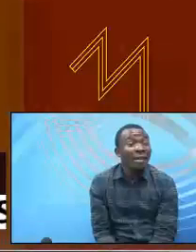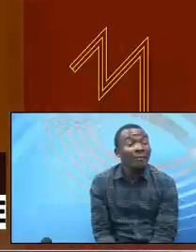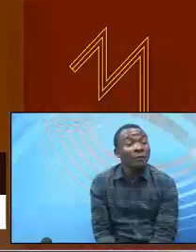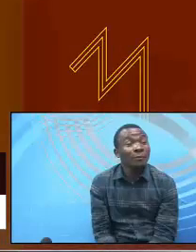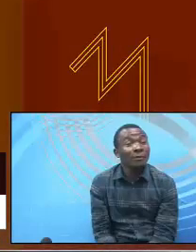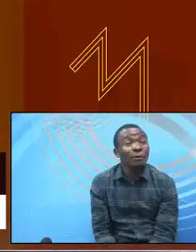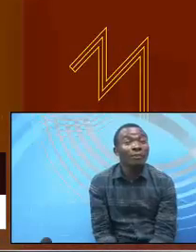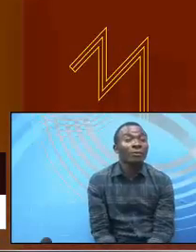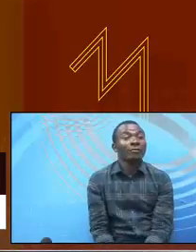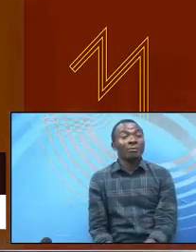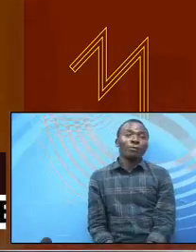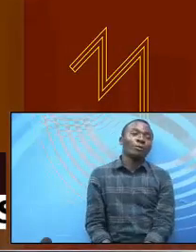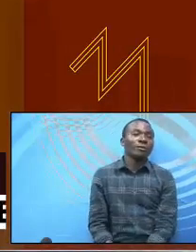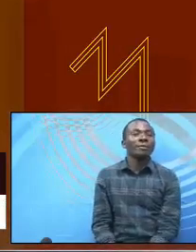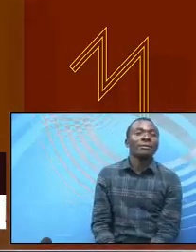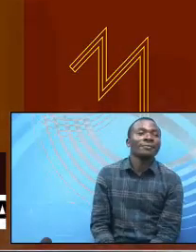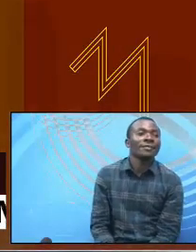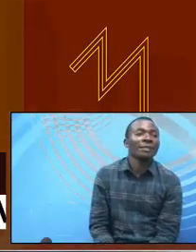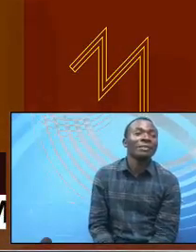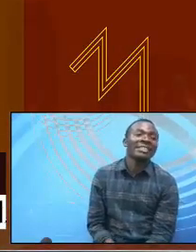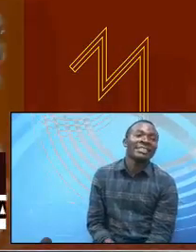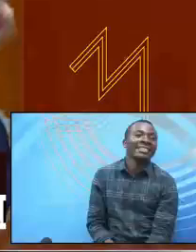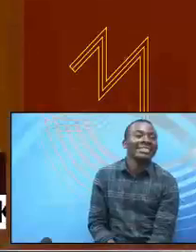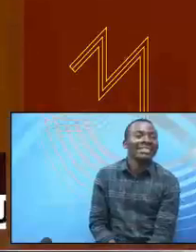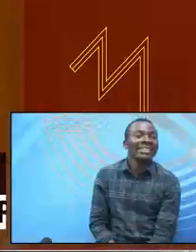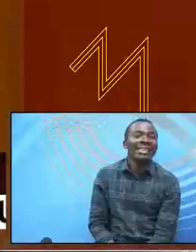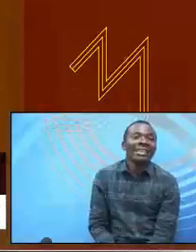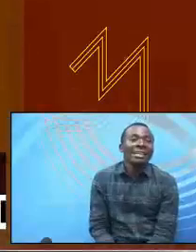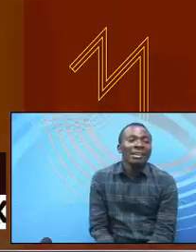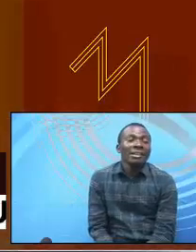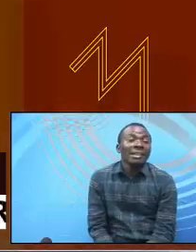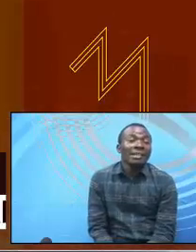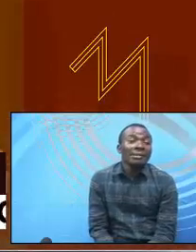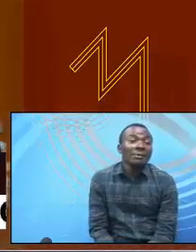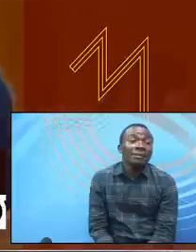ubu hari abafite ubumwe bwo kutumva no kutavuga bafunzwe bari muri gereza